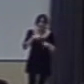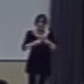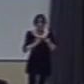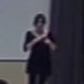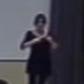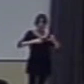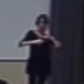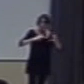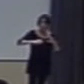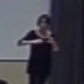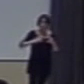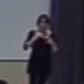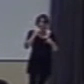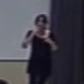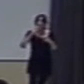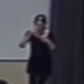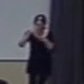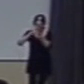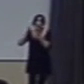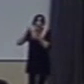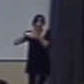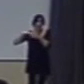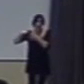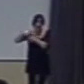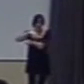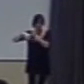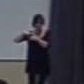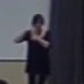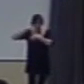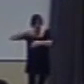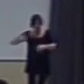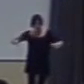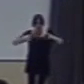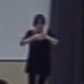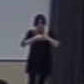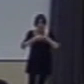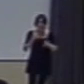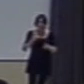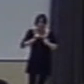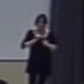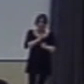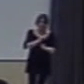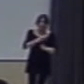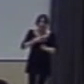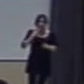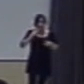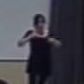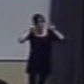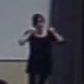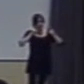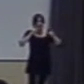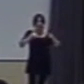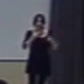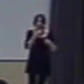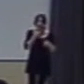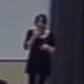comunicatives al voltant de la realitat social de la ciutat, doncs també us animeu i us sentiu protagonistes i presenteu treballs, i etc., diguem-ne, no? És a dir,